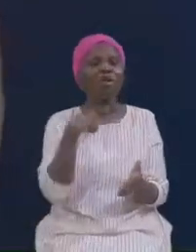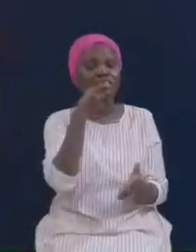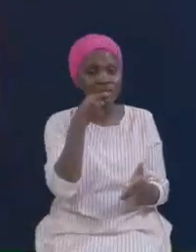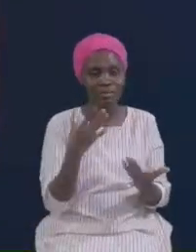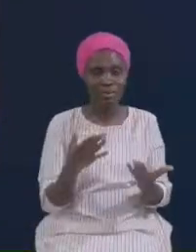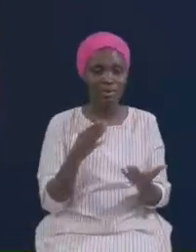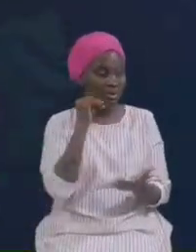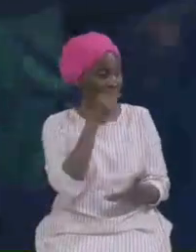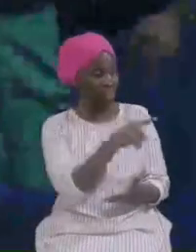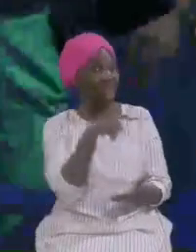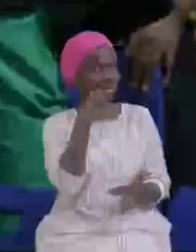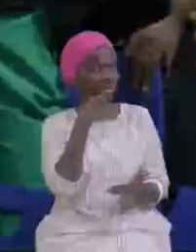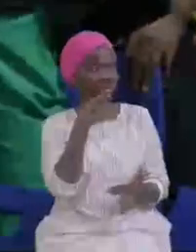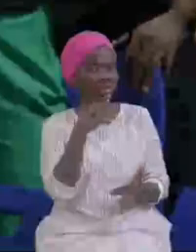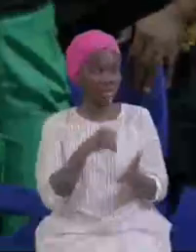Elle a dit.